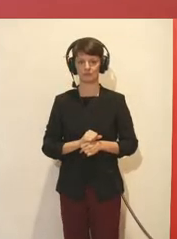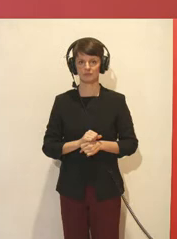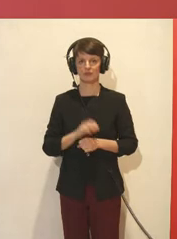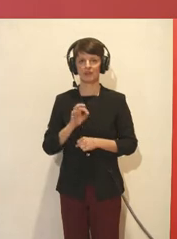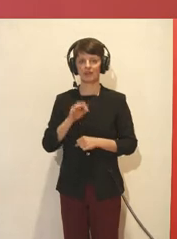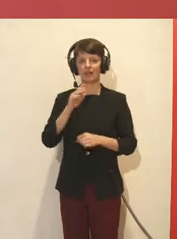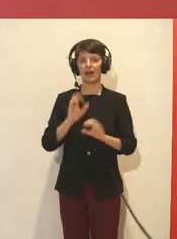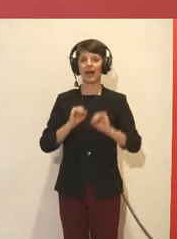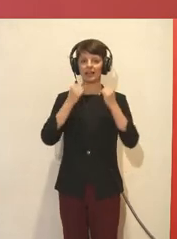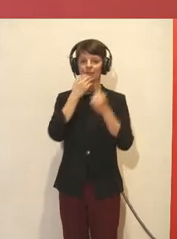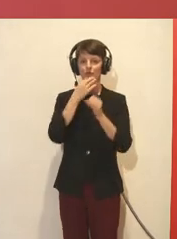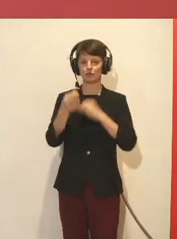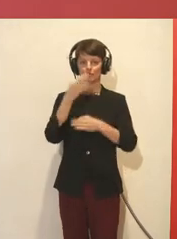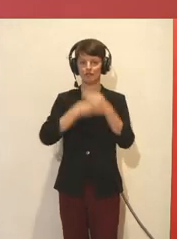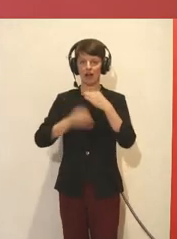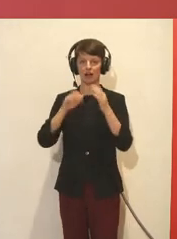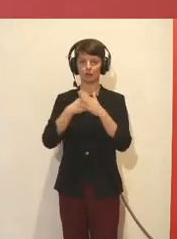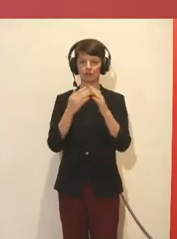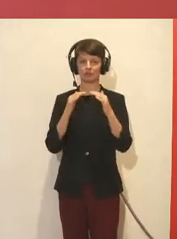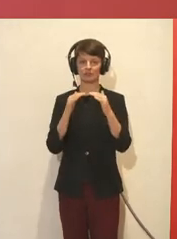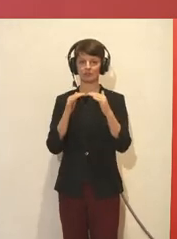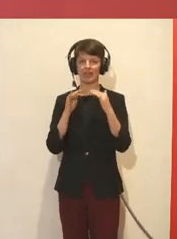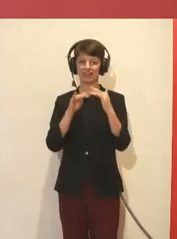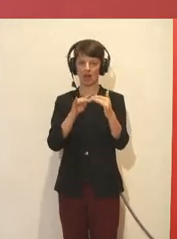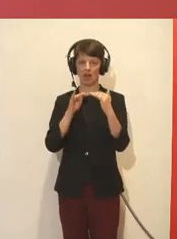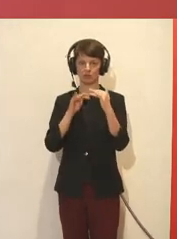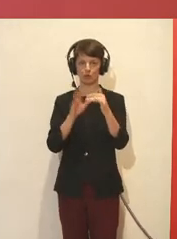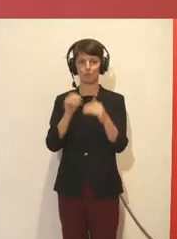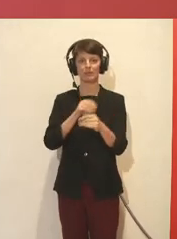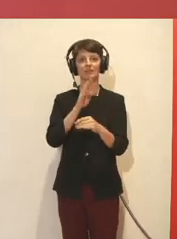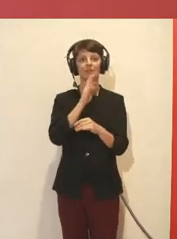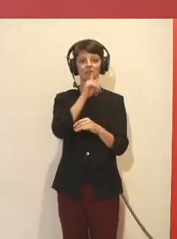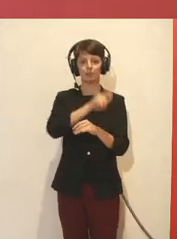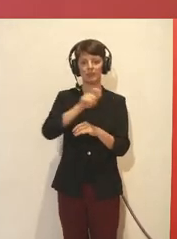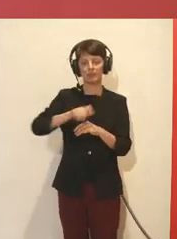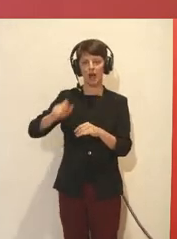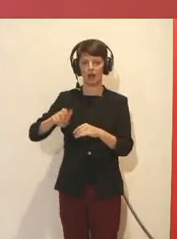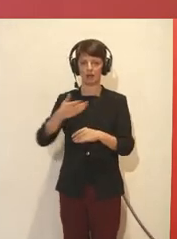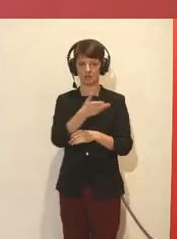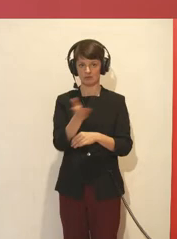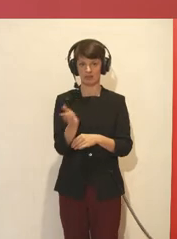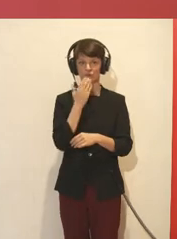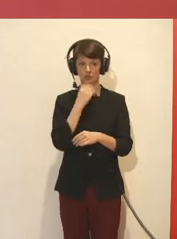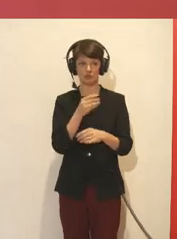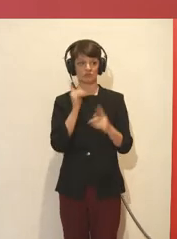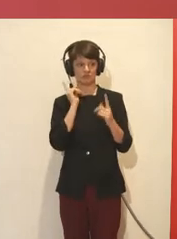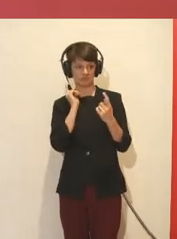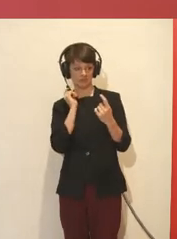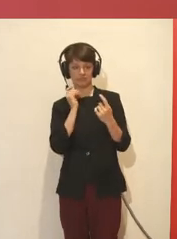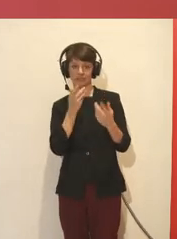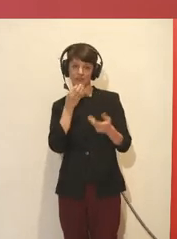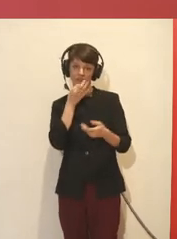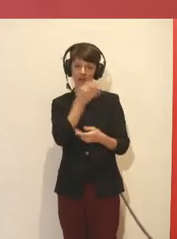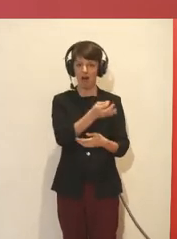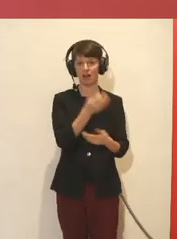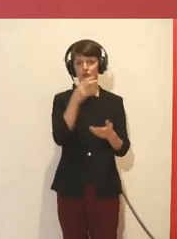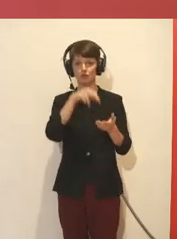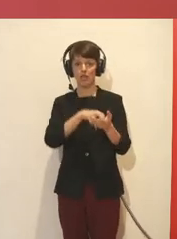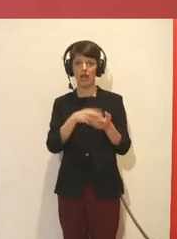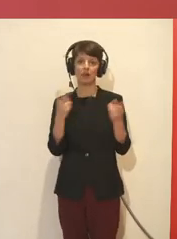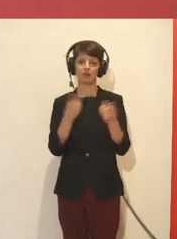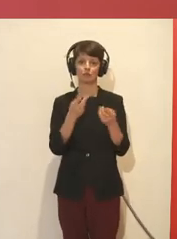fragen stellen möchten den interaktionen treten möchte mit den spielerinnen und spielern hier vor ort und die die über den bildschirm